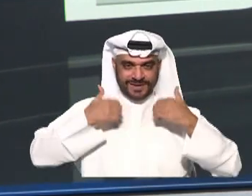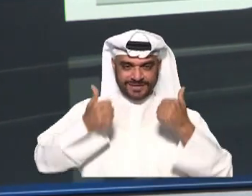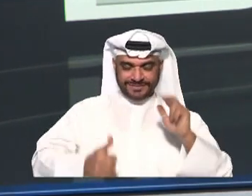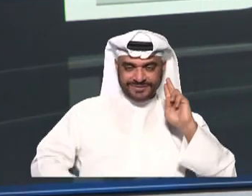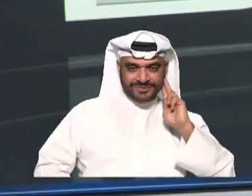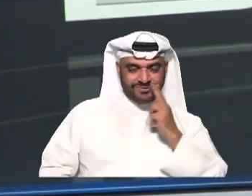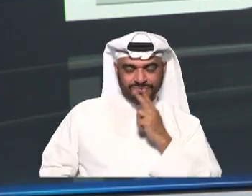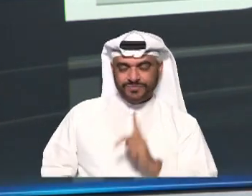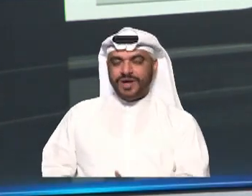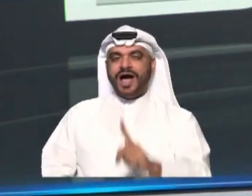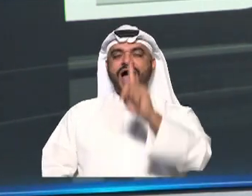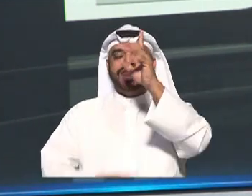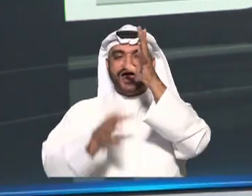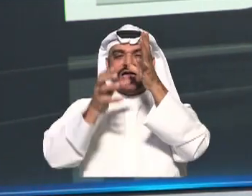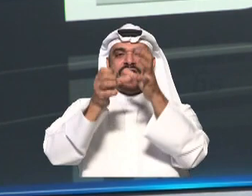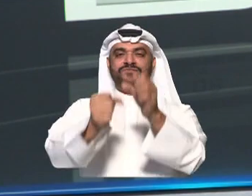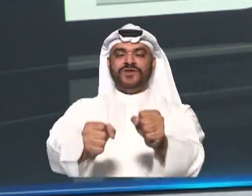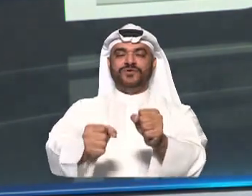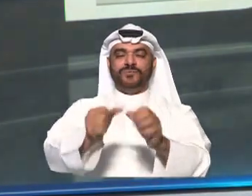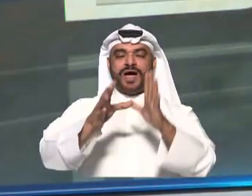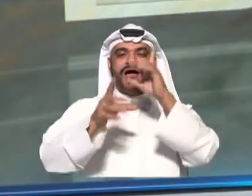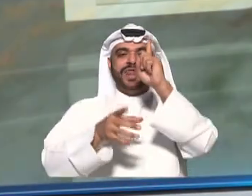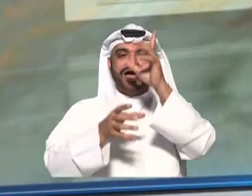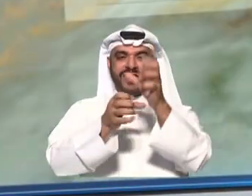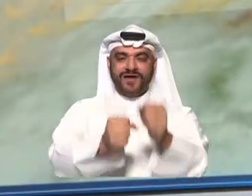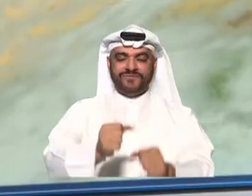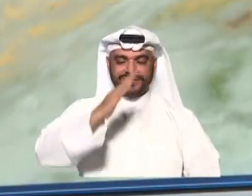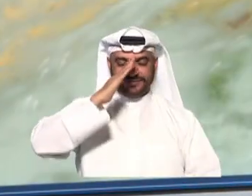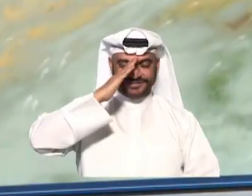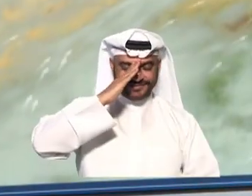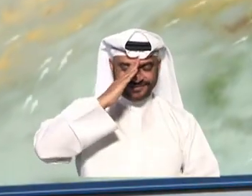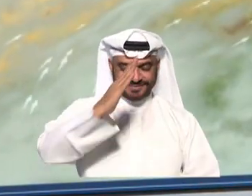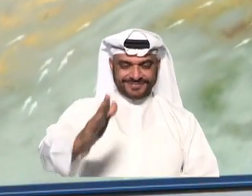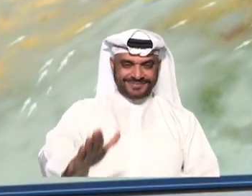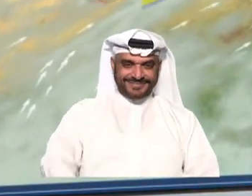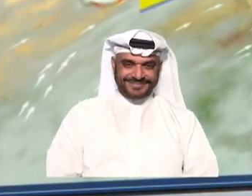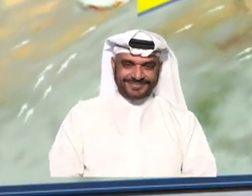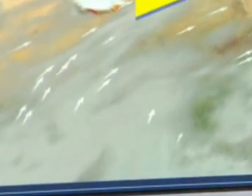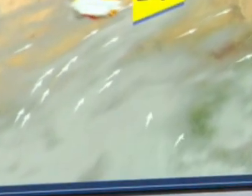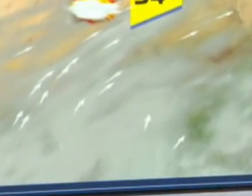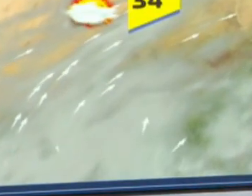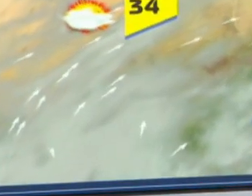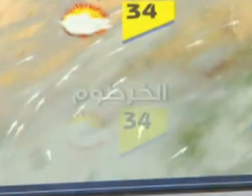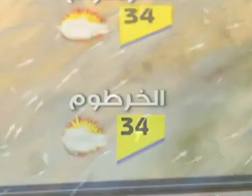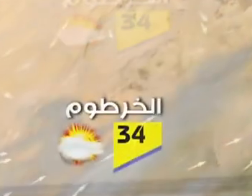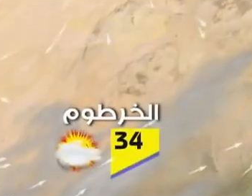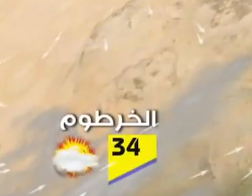هنا تنتهي جولتنا الجوية، لكن بعد درجات الحرارة في بعض العواصم المدن حول العالم.